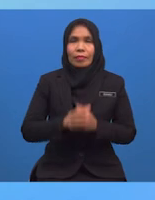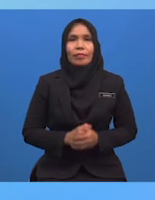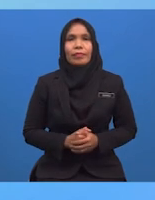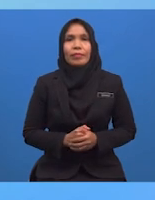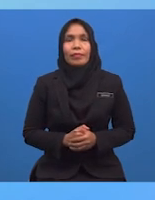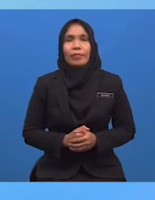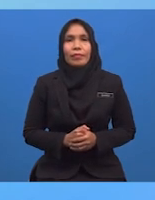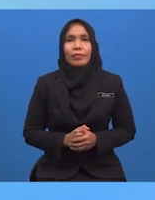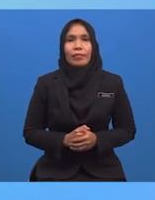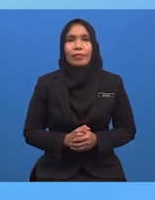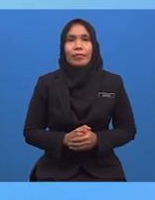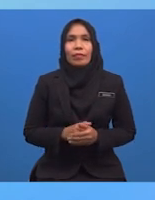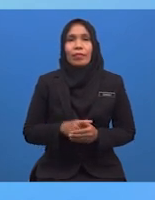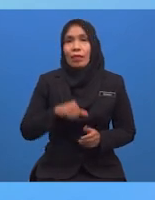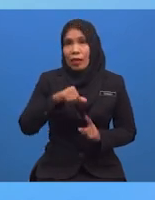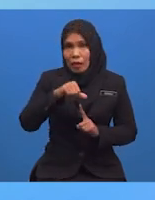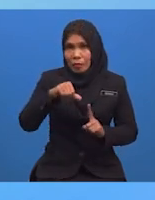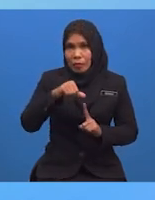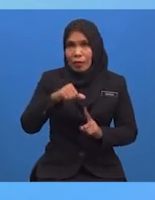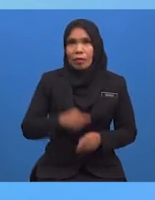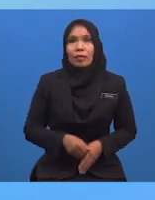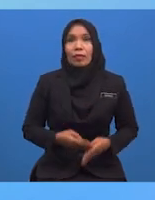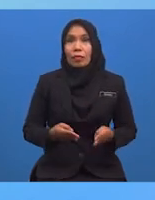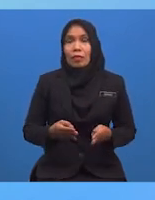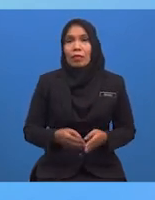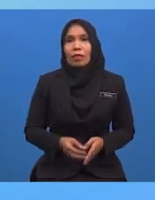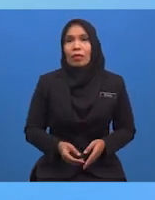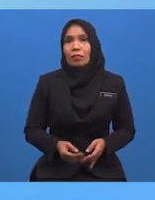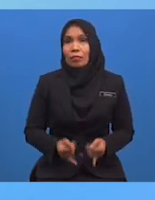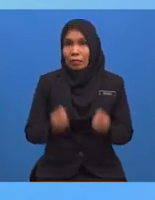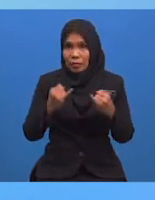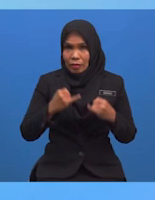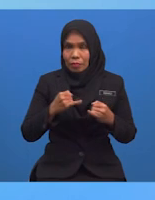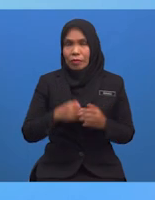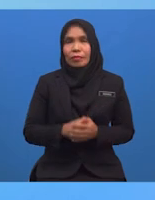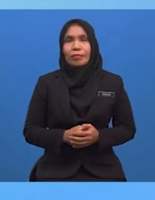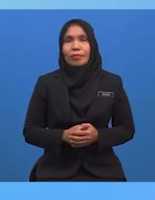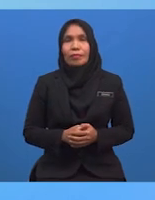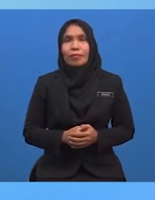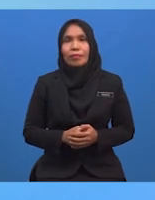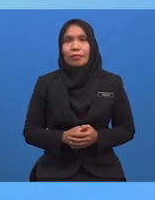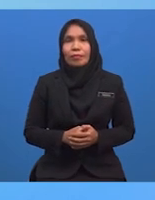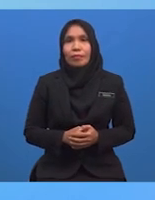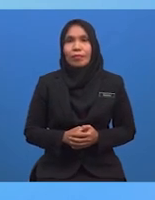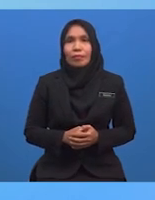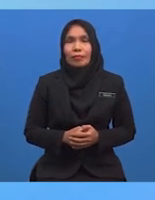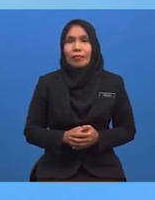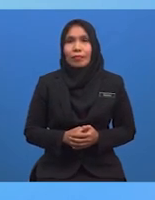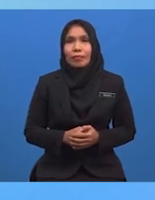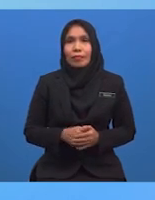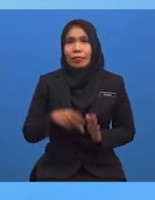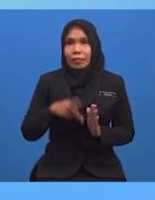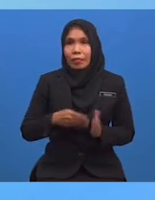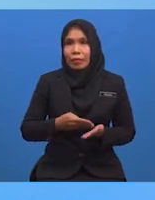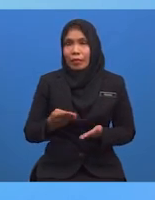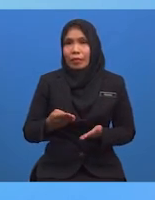luar negeri. Apabila barang import itu anjal permintaan harga, maka perbelanjaan import negara